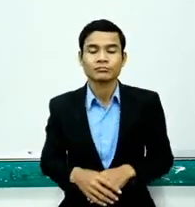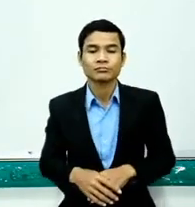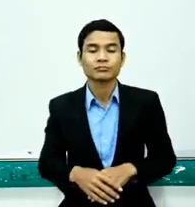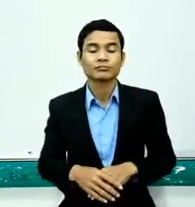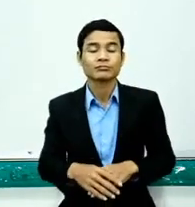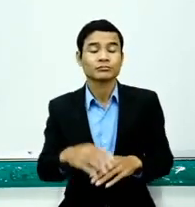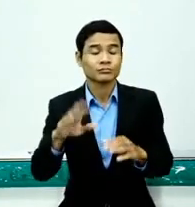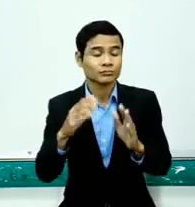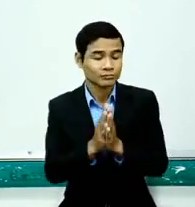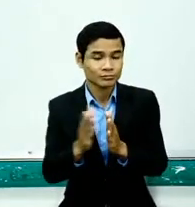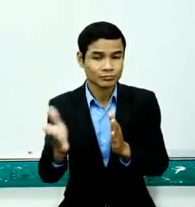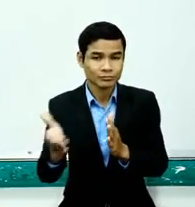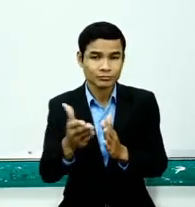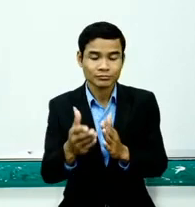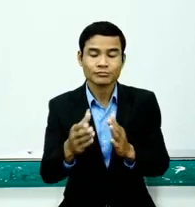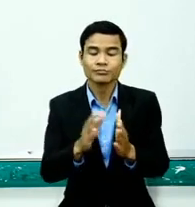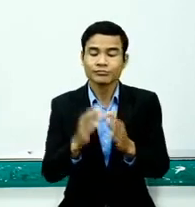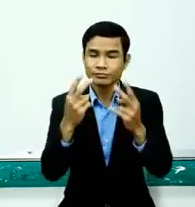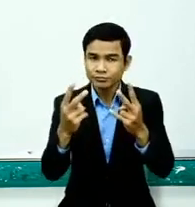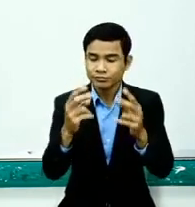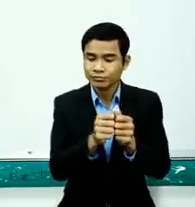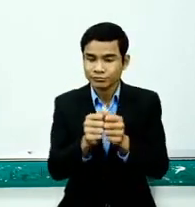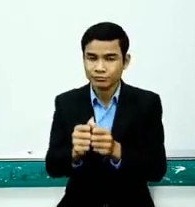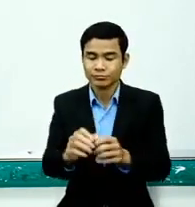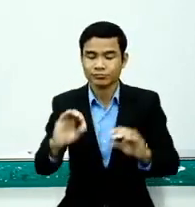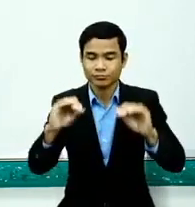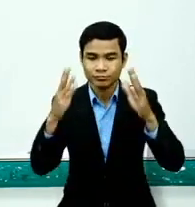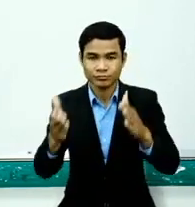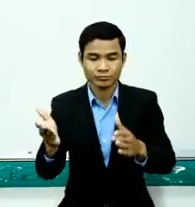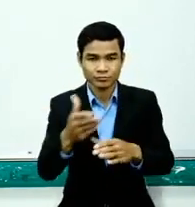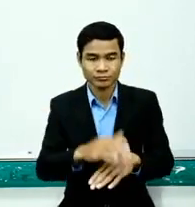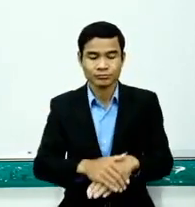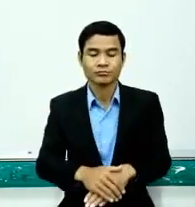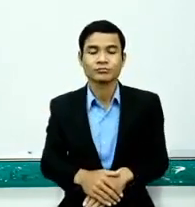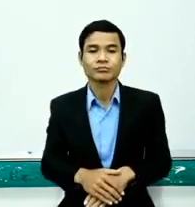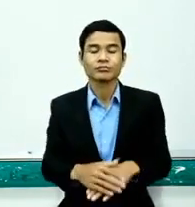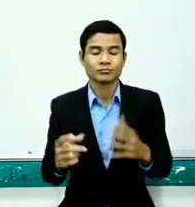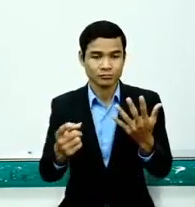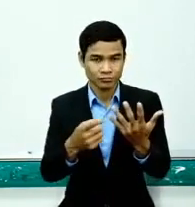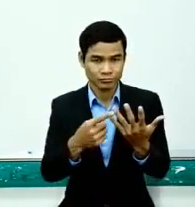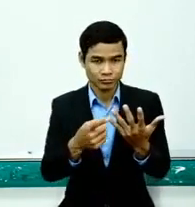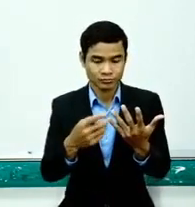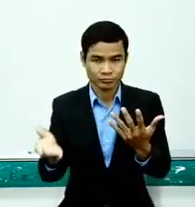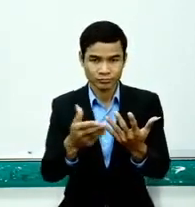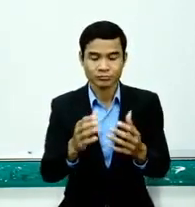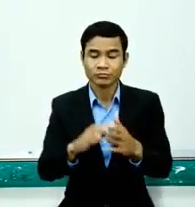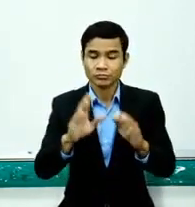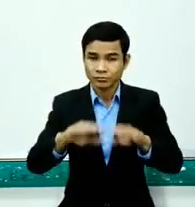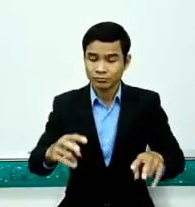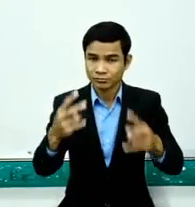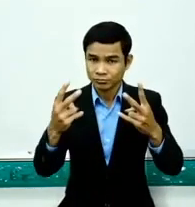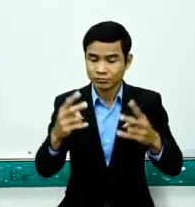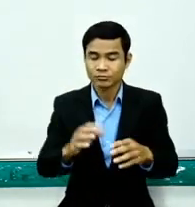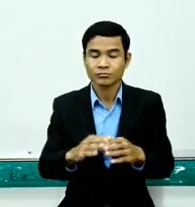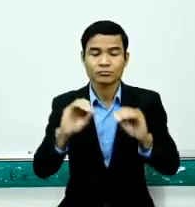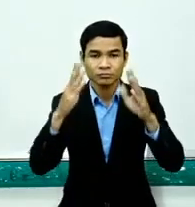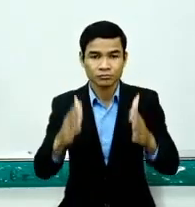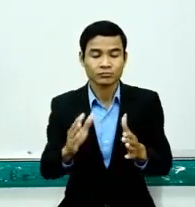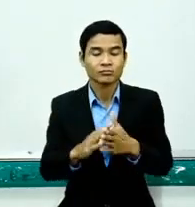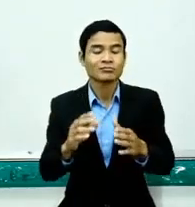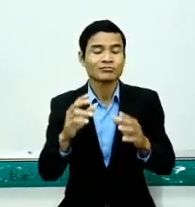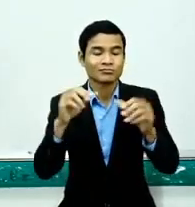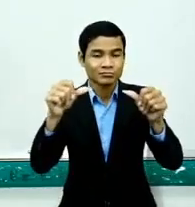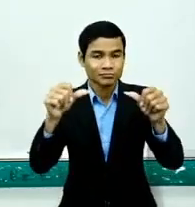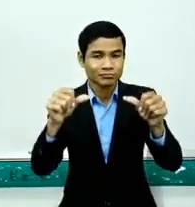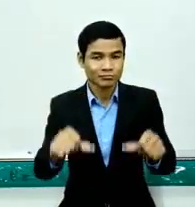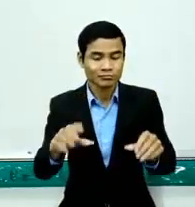Ở con tiếng tốt chì mùi nẹ cổ. Chà nì cư chì sra áo. Chà con tiếng tốt. Nè cổ bật nè lực đặc